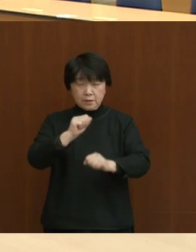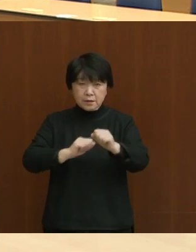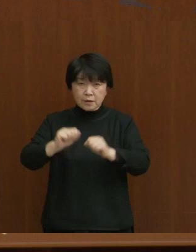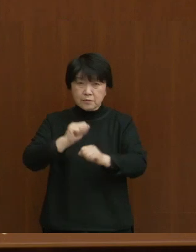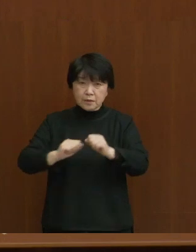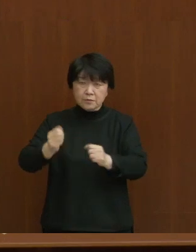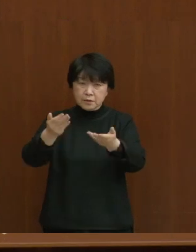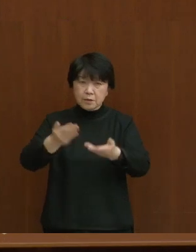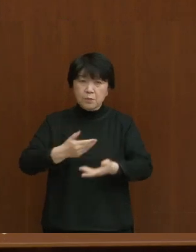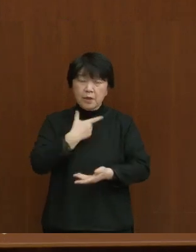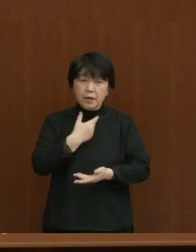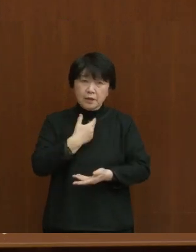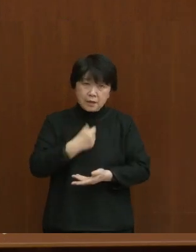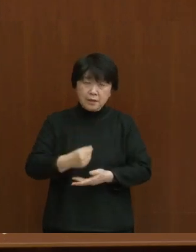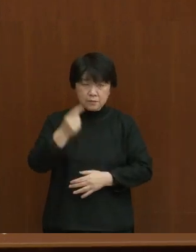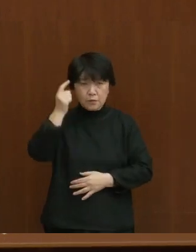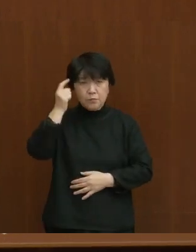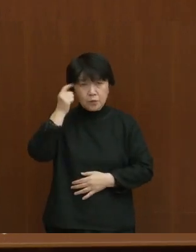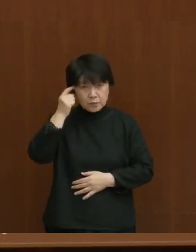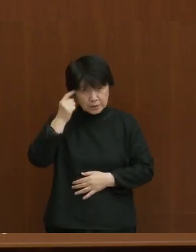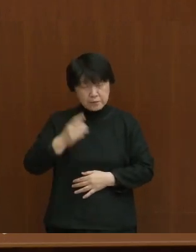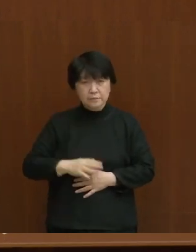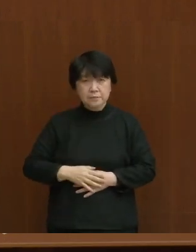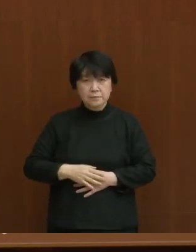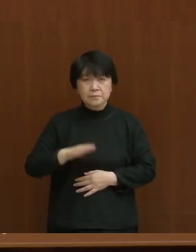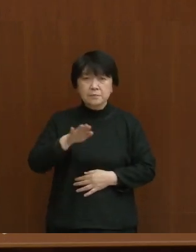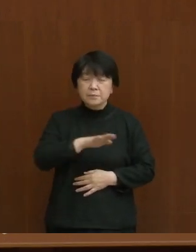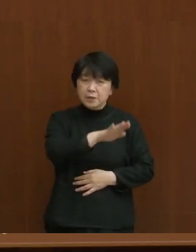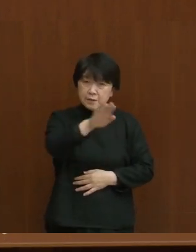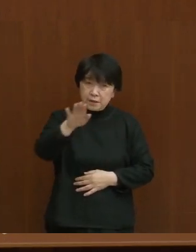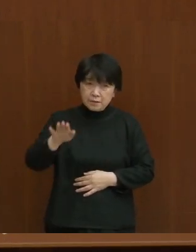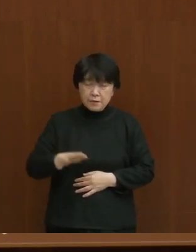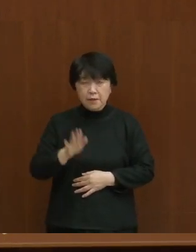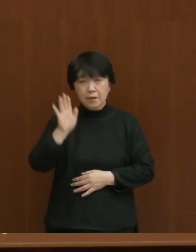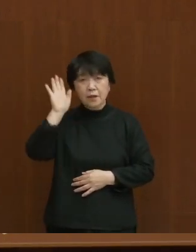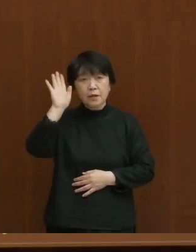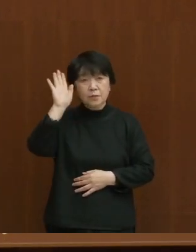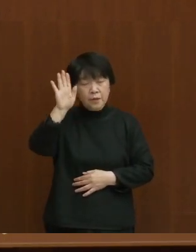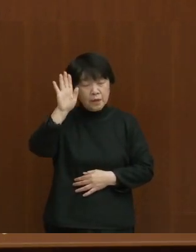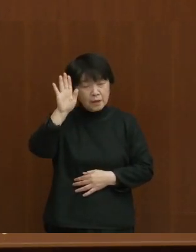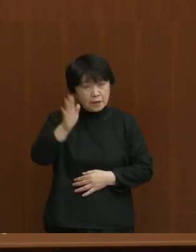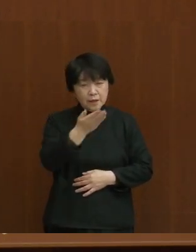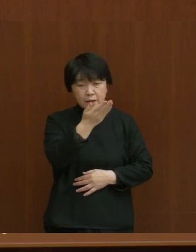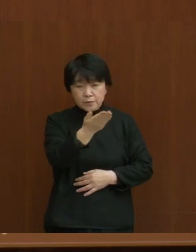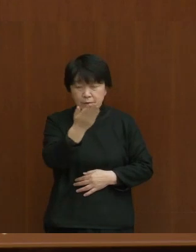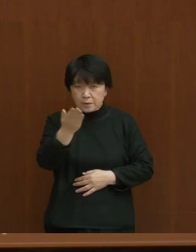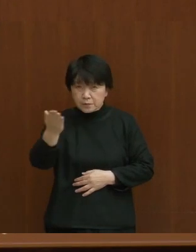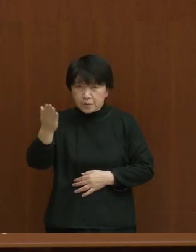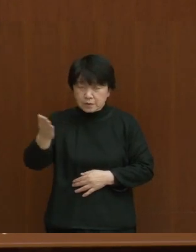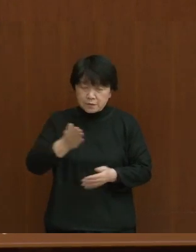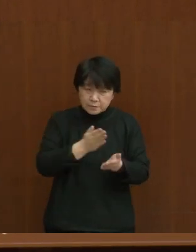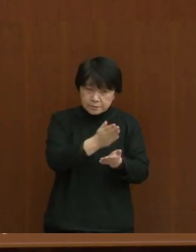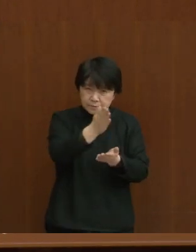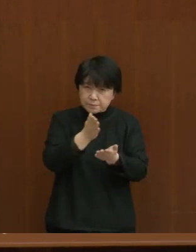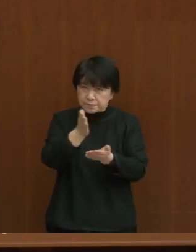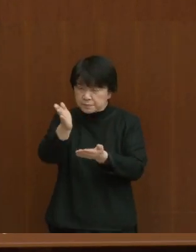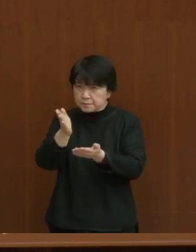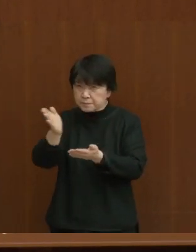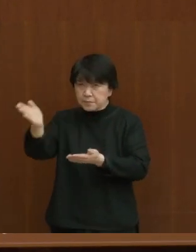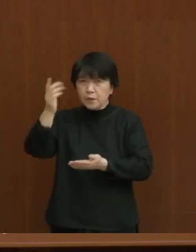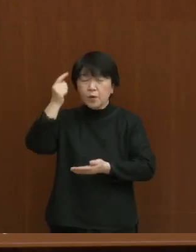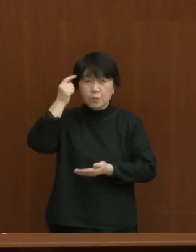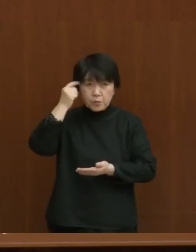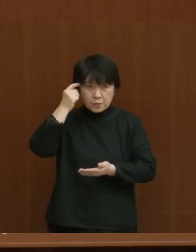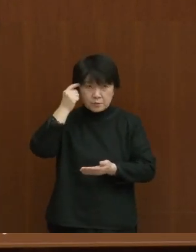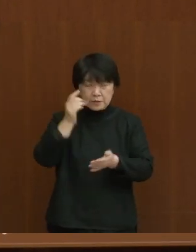ています。皆さんは、これからそれぞれの道を歩んでいきます。県外